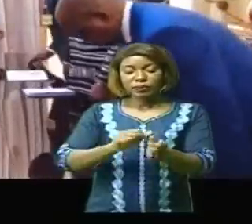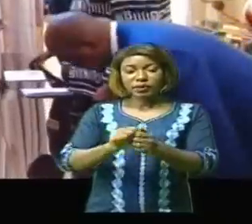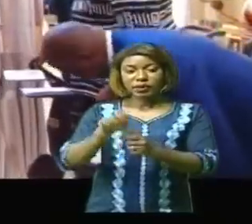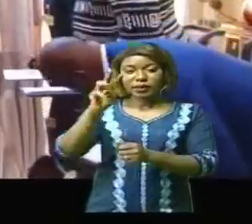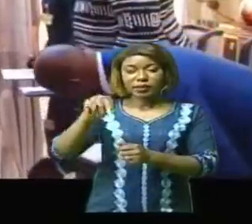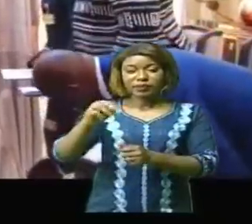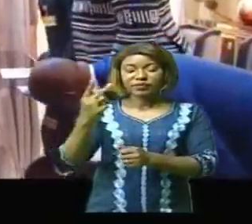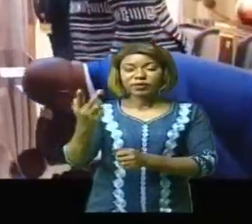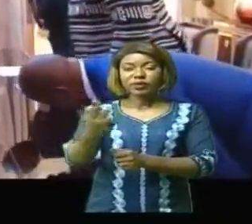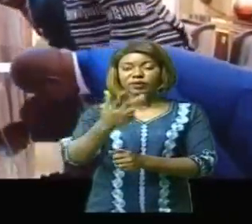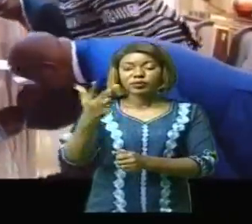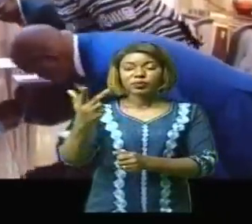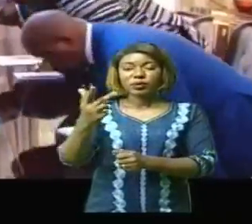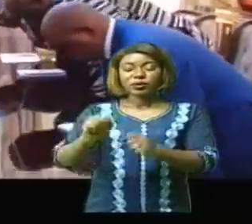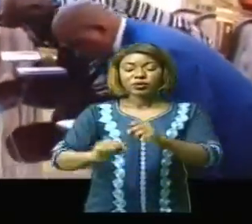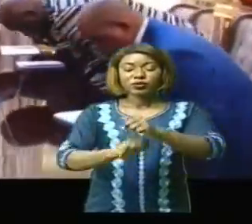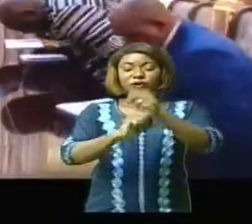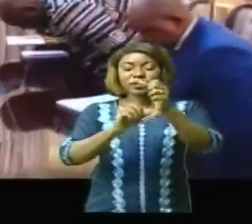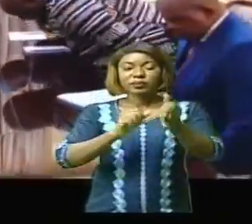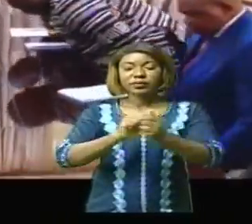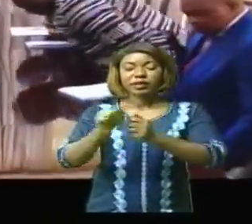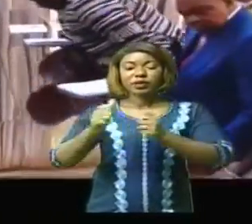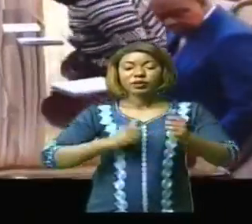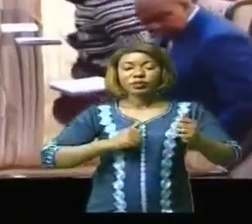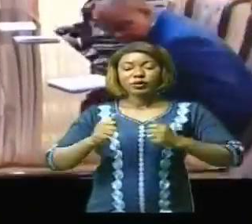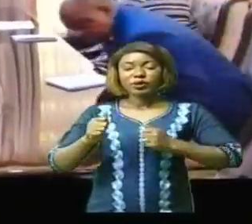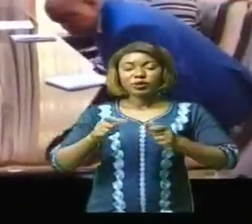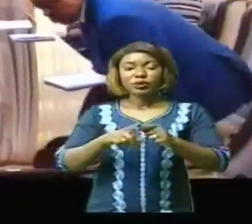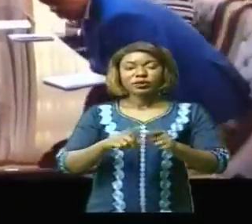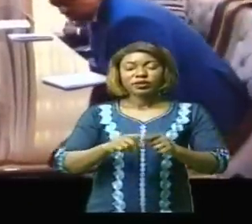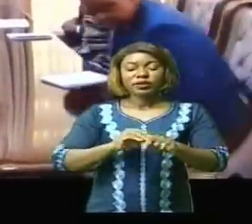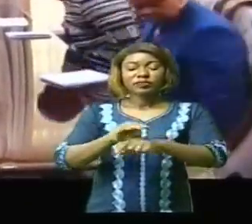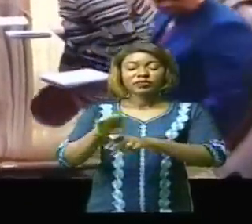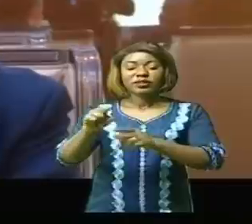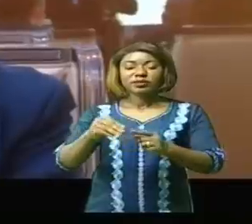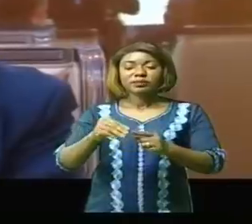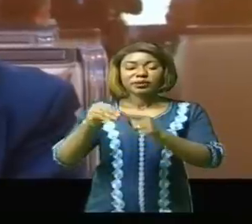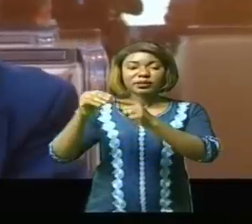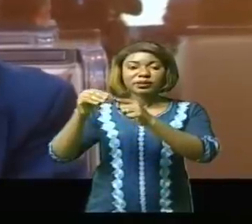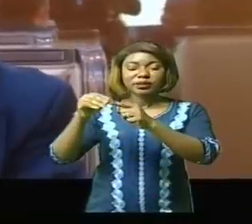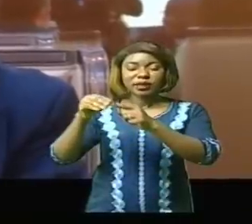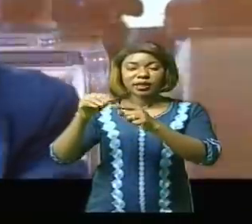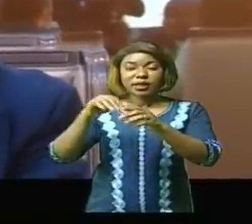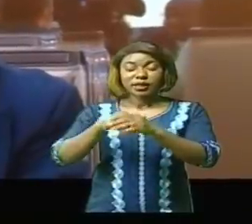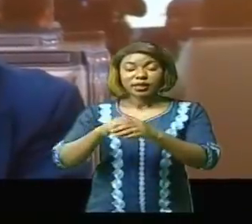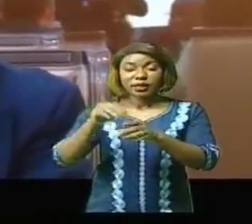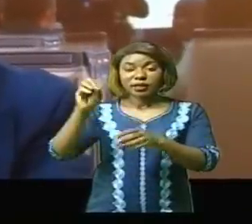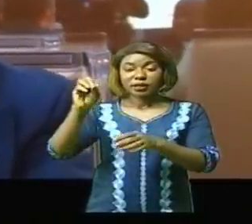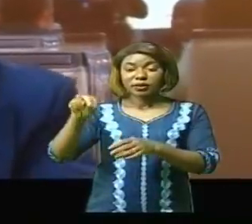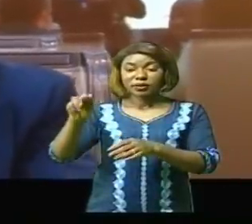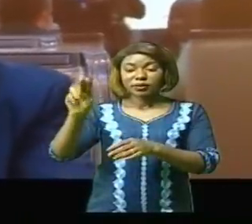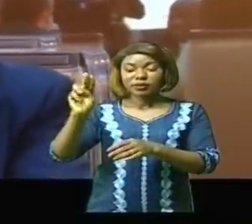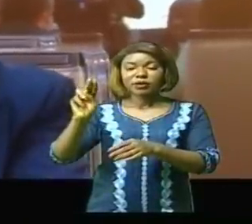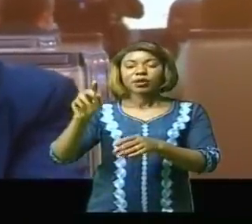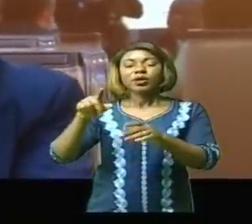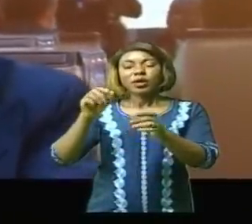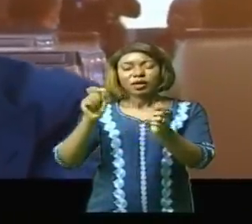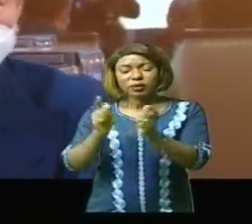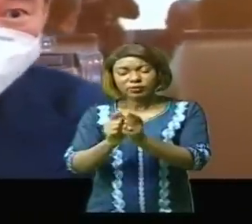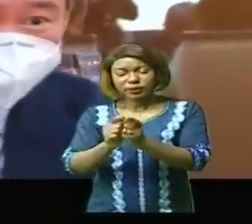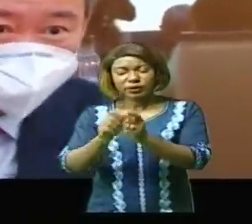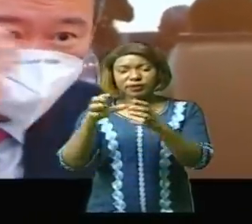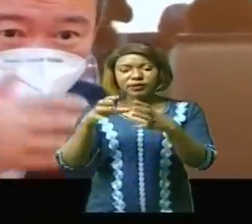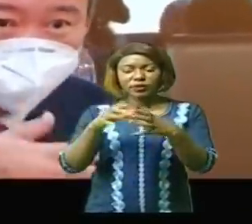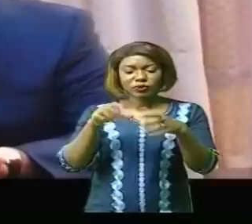M23 soutenu par le Rwanda, que l'envoyé spécial des Nations Unies pour le Grand Lac Wang Xia a rencontré ce jeudi 16 juin 2022